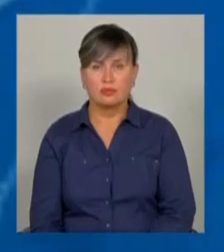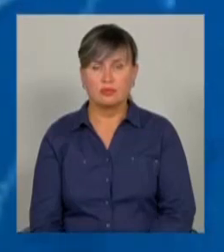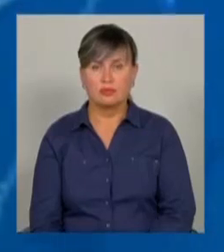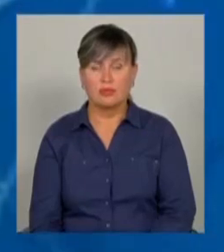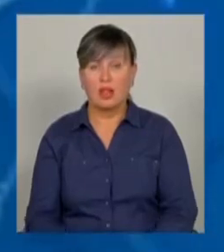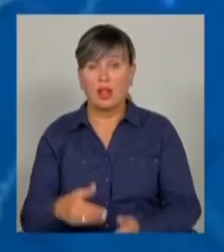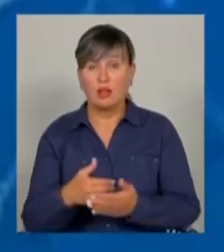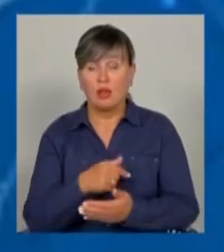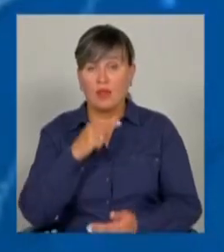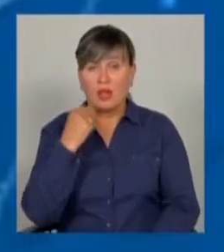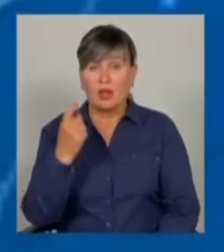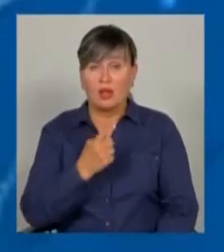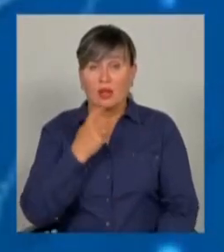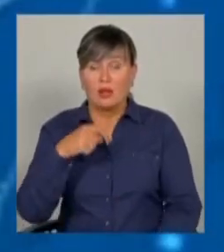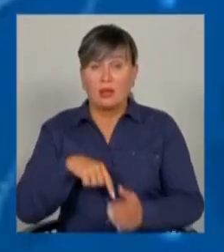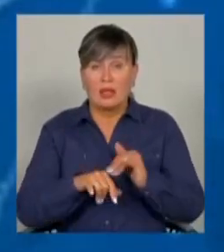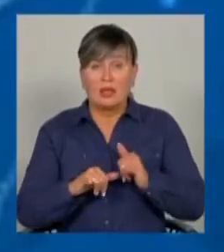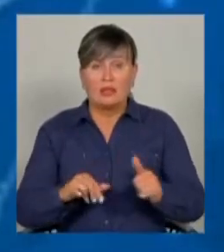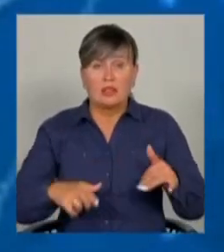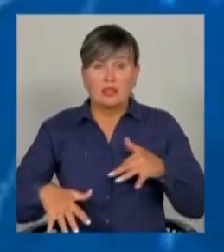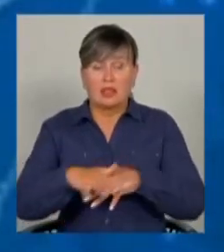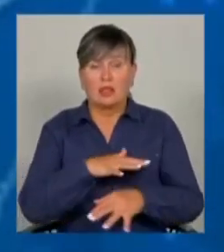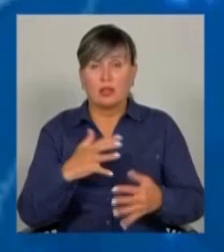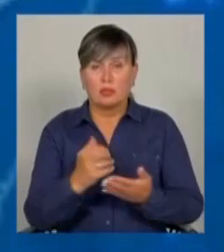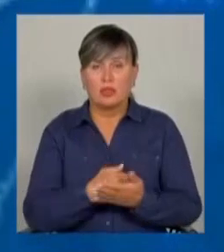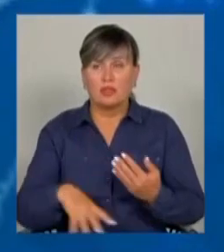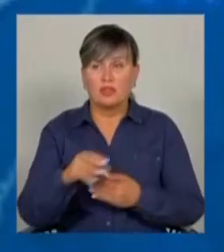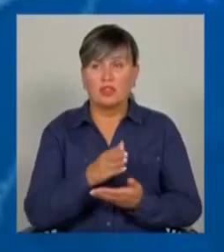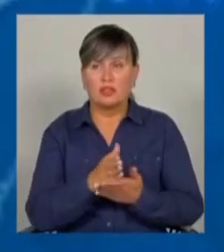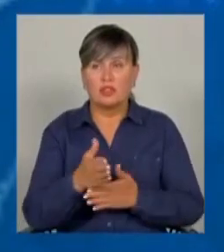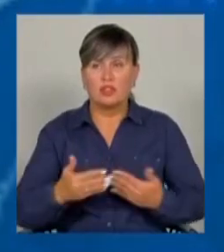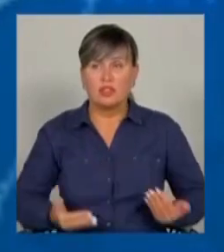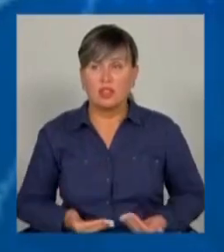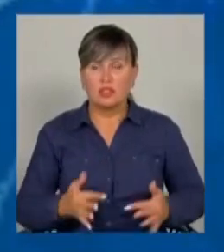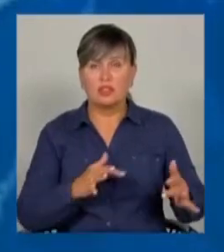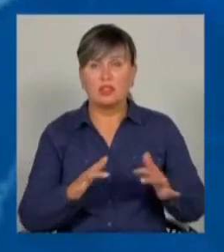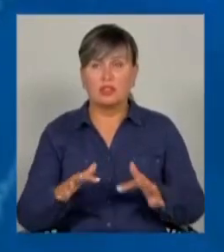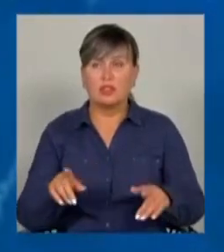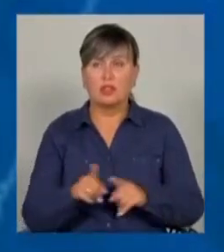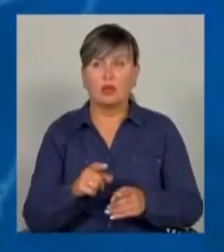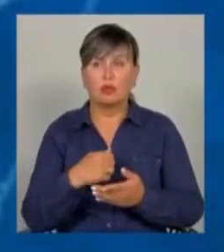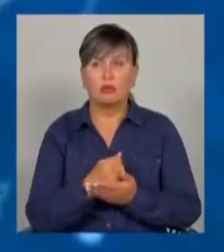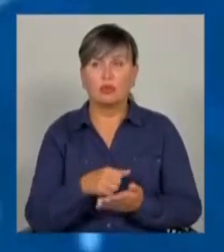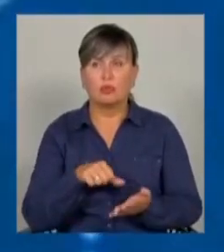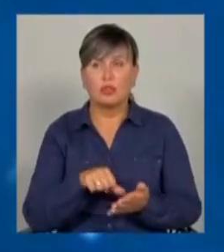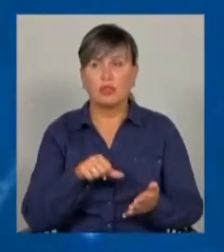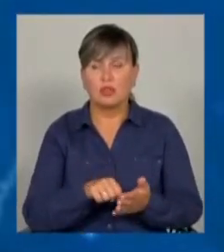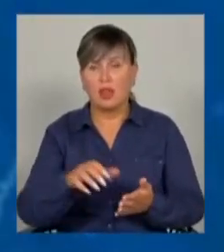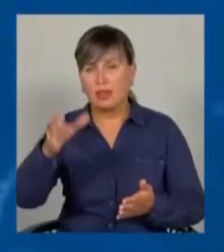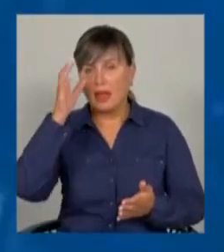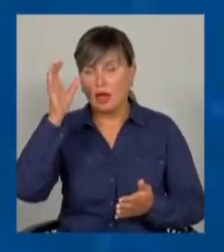Ну а новая экономическая парадигма развития страны охватила все сферы жизнедеятельности. Так утверждают представители